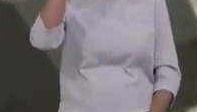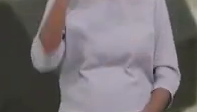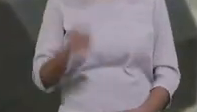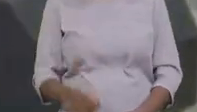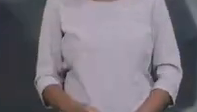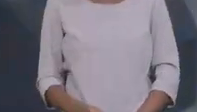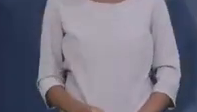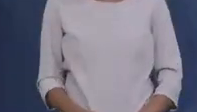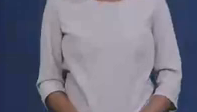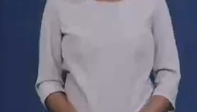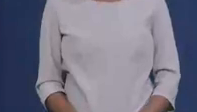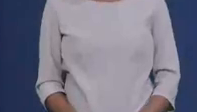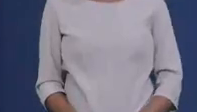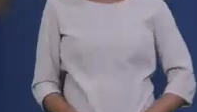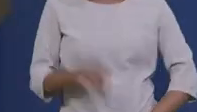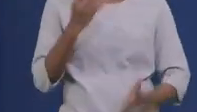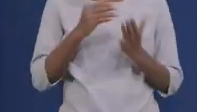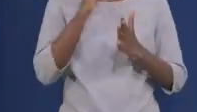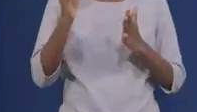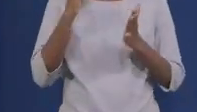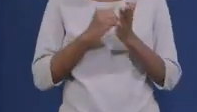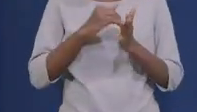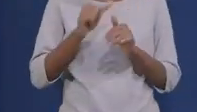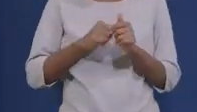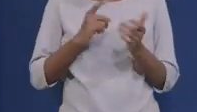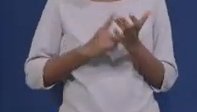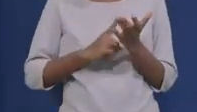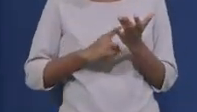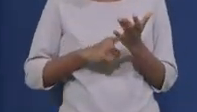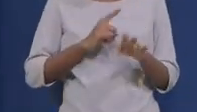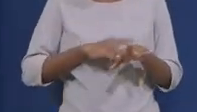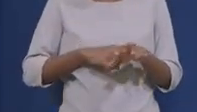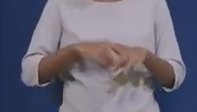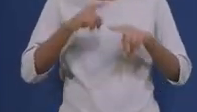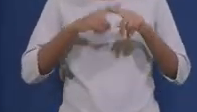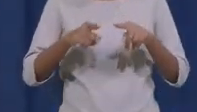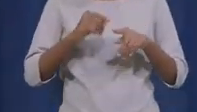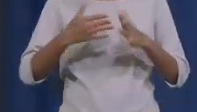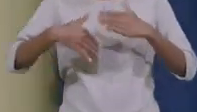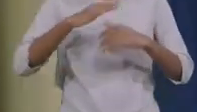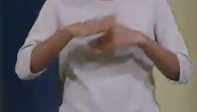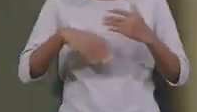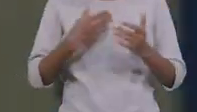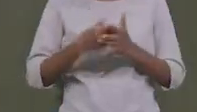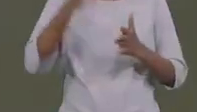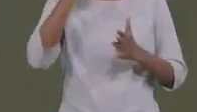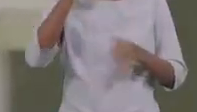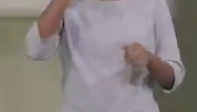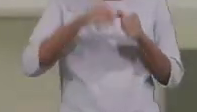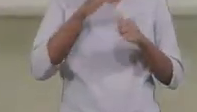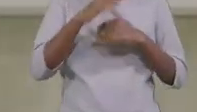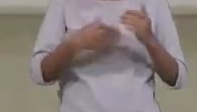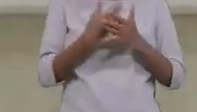démons. Il peut ne pas l'utiliser à tout moment, surtout les démons. Rappelez-vous le